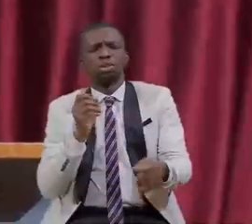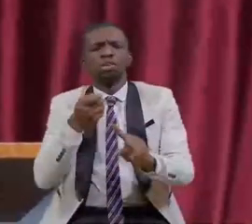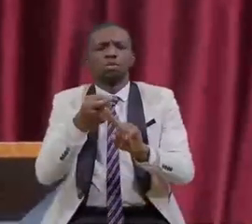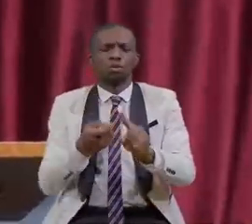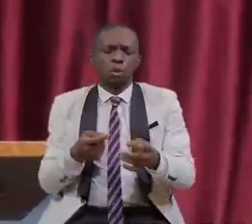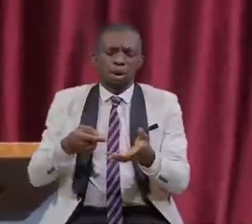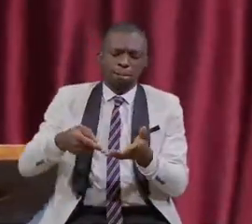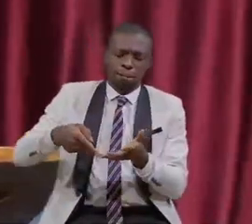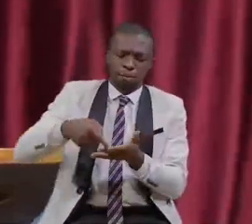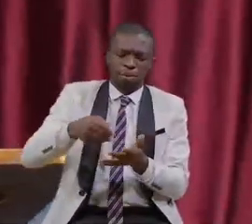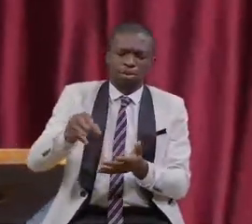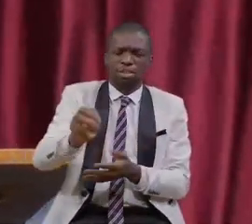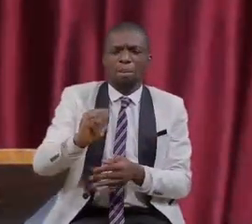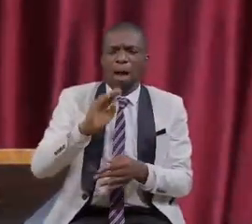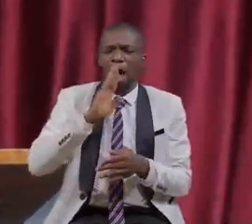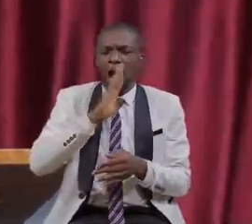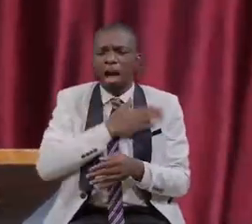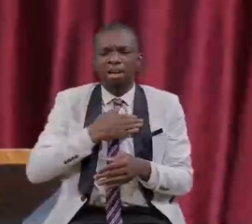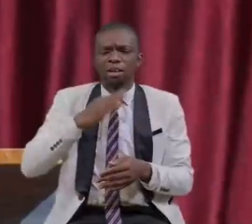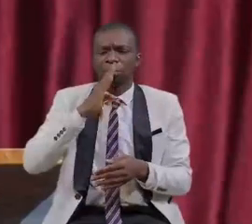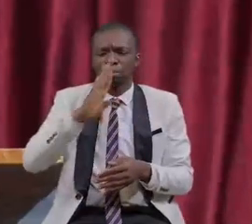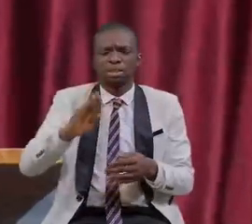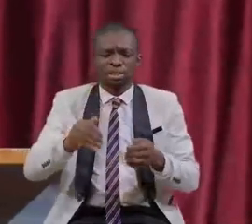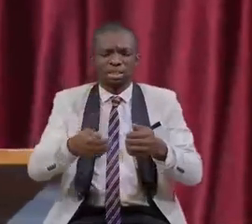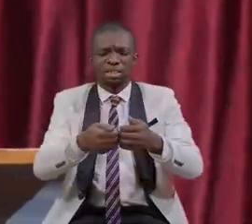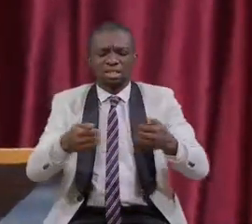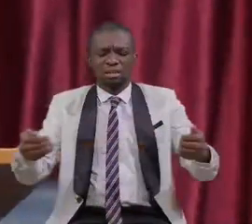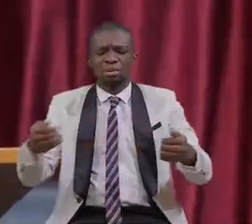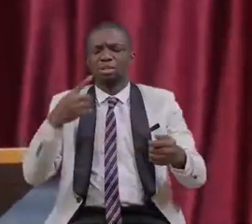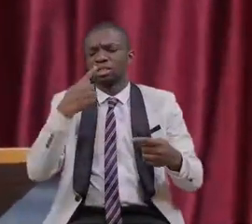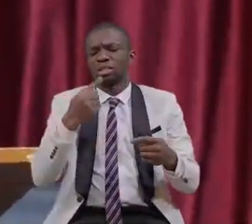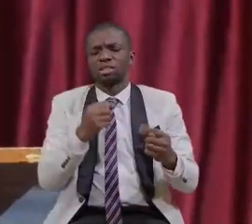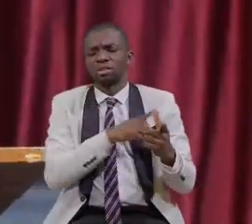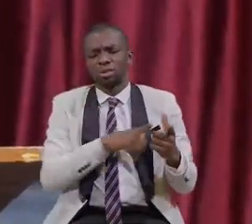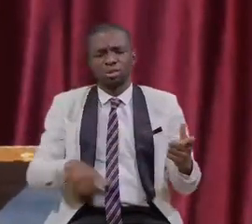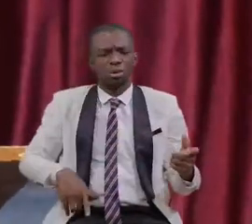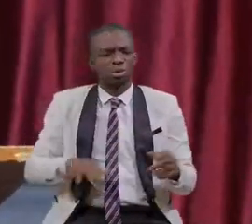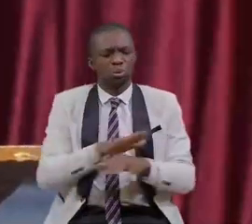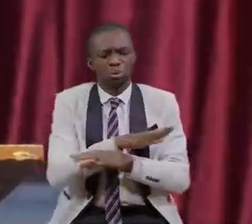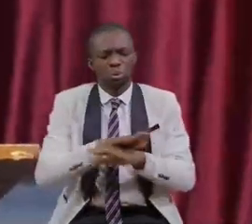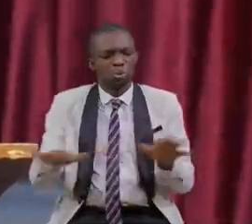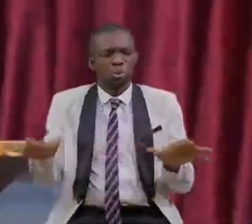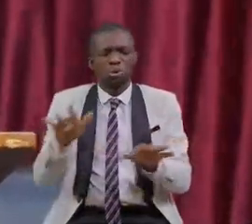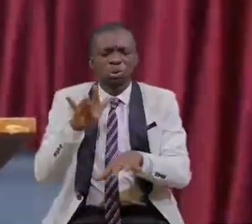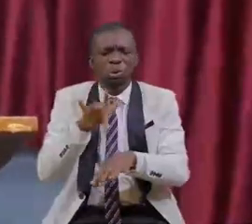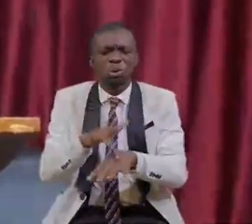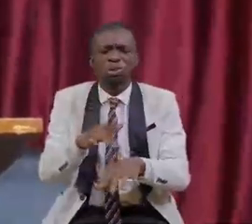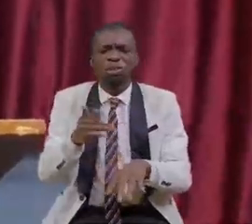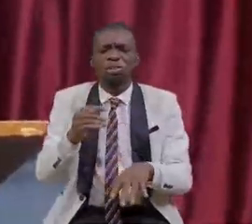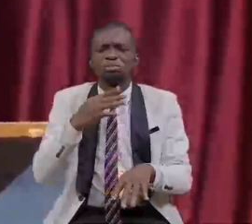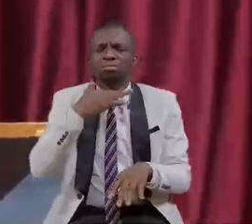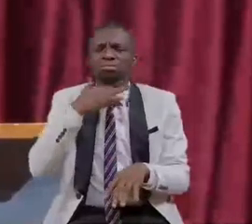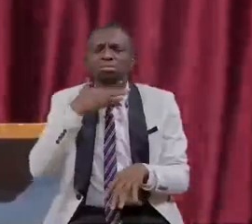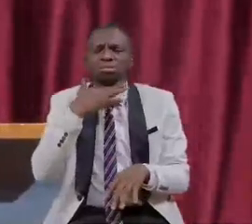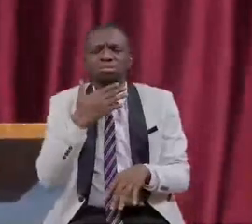et séparez-vous, dit le Seigneur. Ne touchez pas ce qui est impur